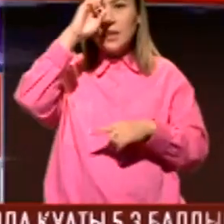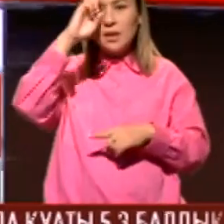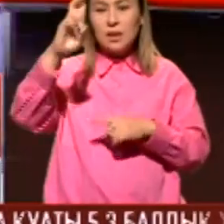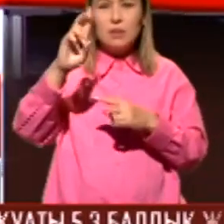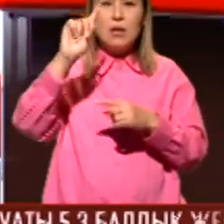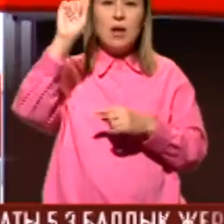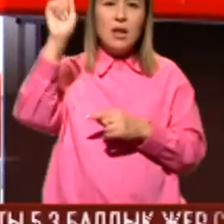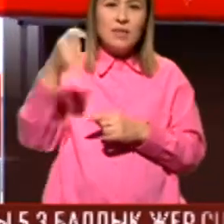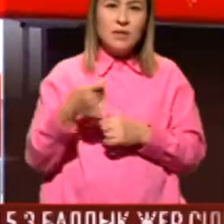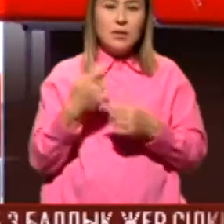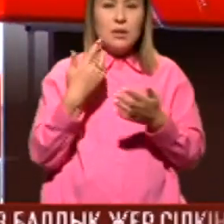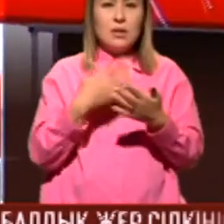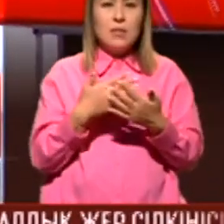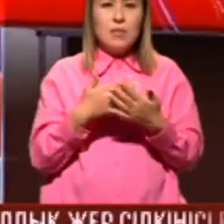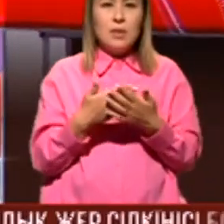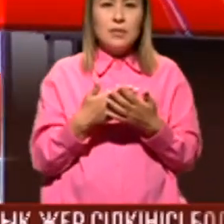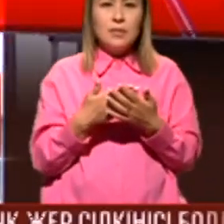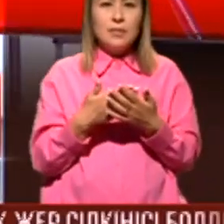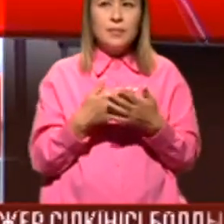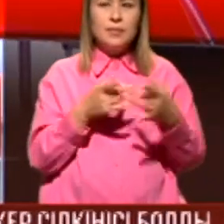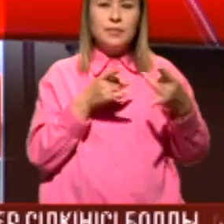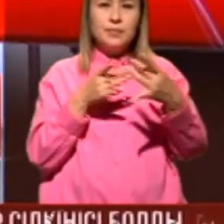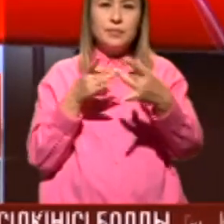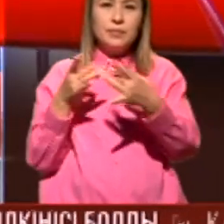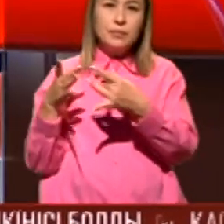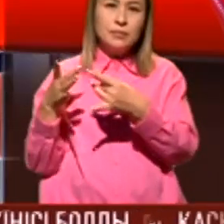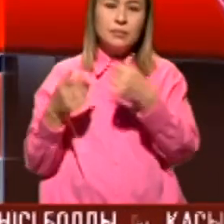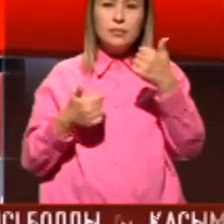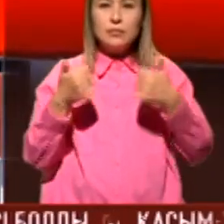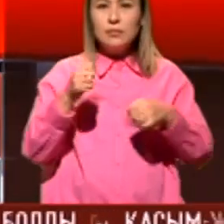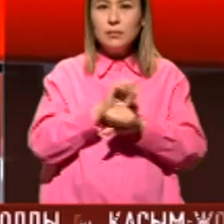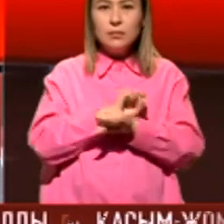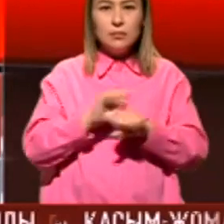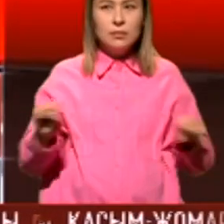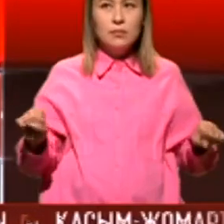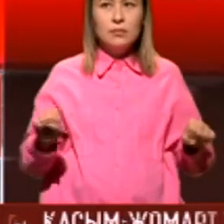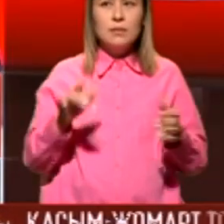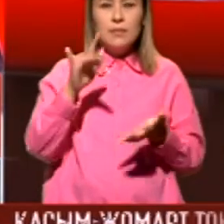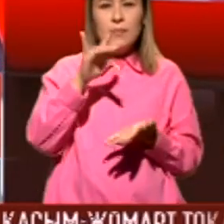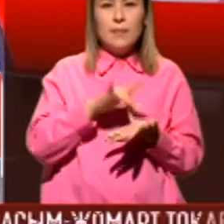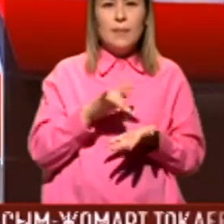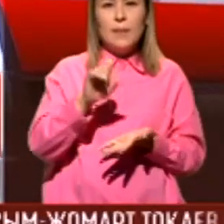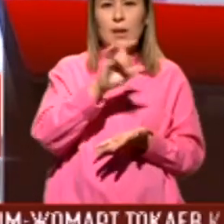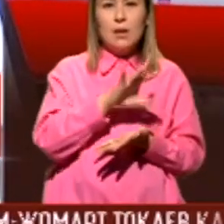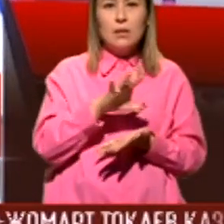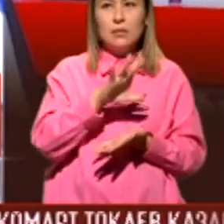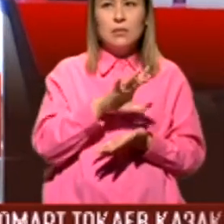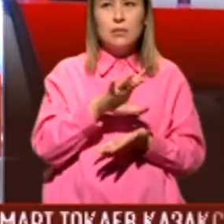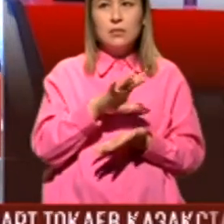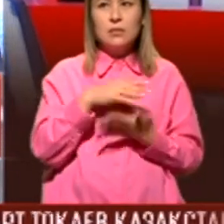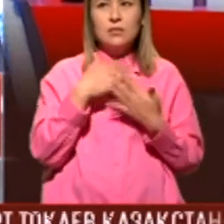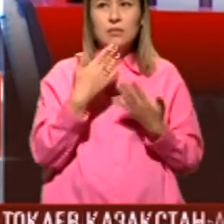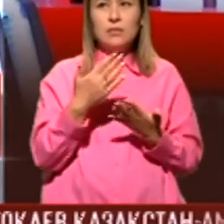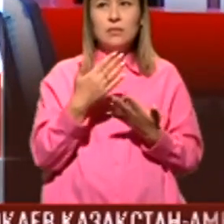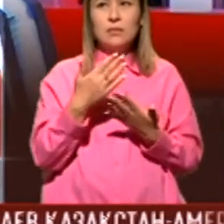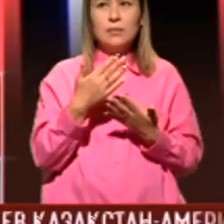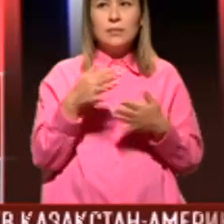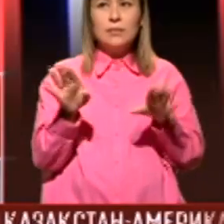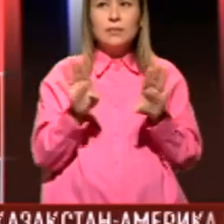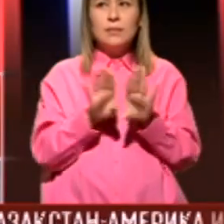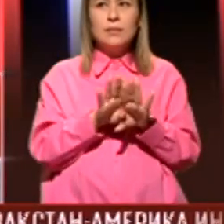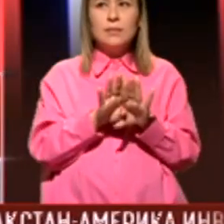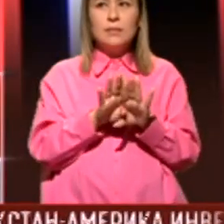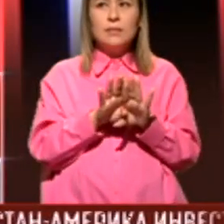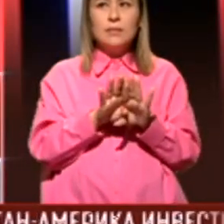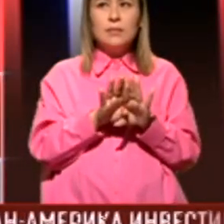конфликтімен потенциалды бір қақтығыстарды салыстырмау керекпіз. Орталық Азия жағдайында үдеріс соған алып келіп тұр. Үдеріс алып келіп тұр,